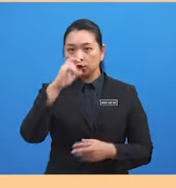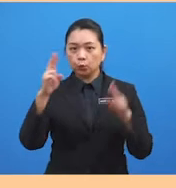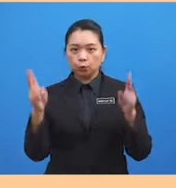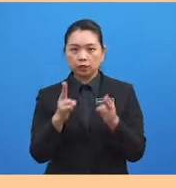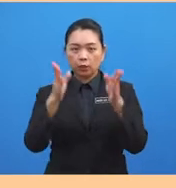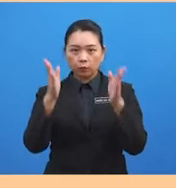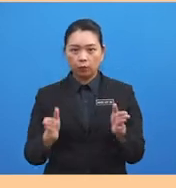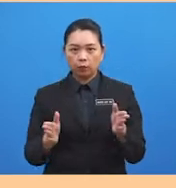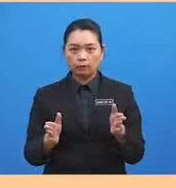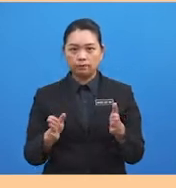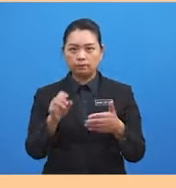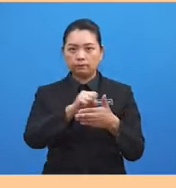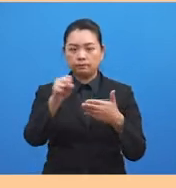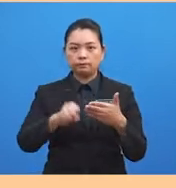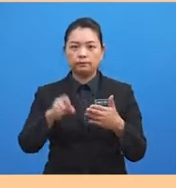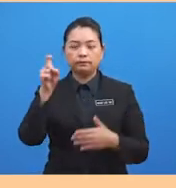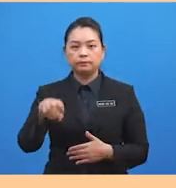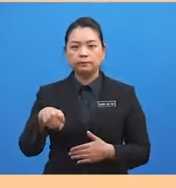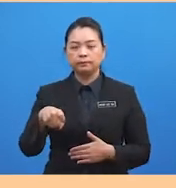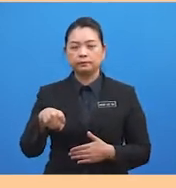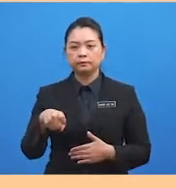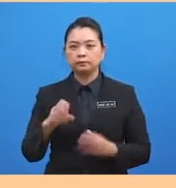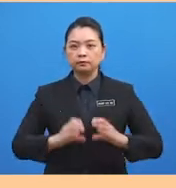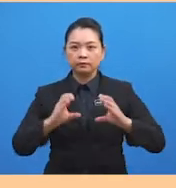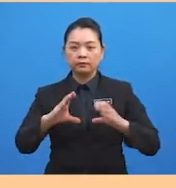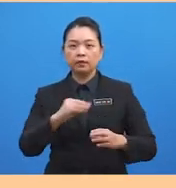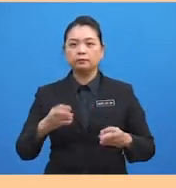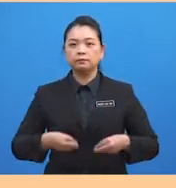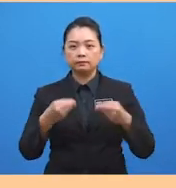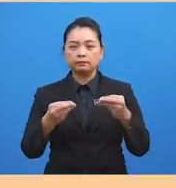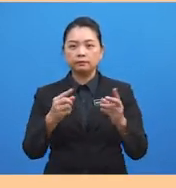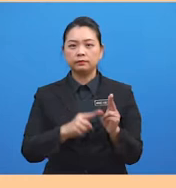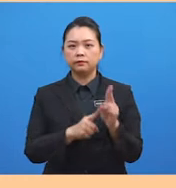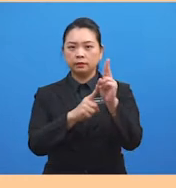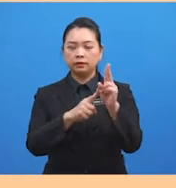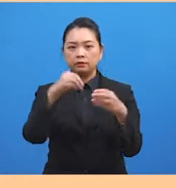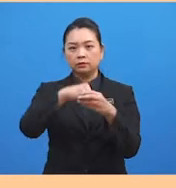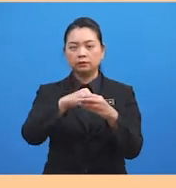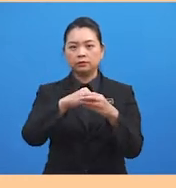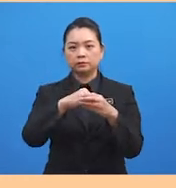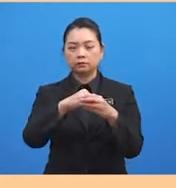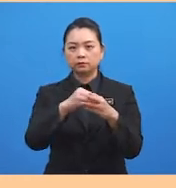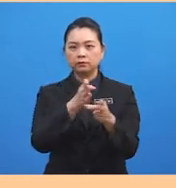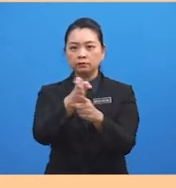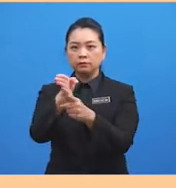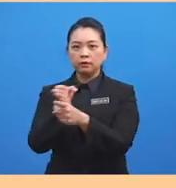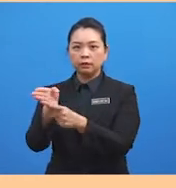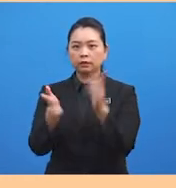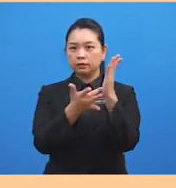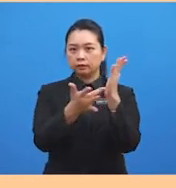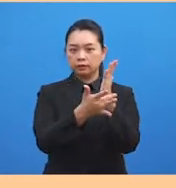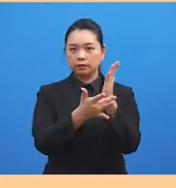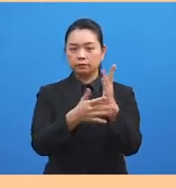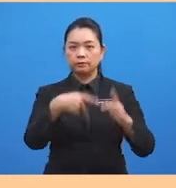usahawan menyelesaikan keperluan strategik dan diberi keutamaan dalam bidang